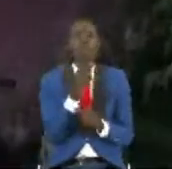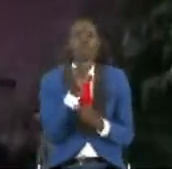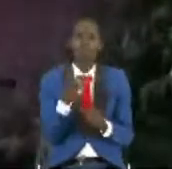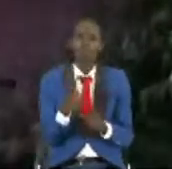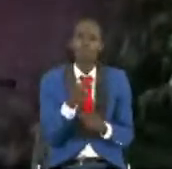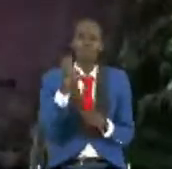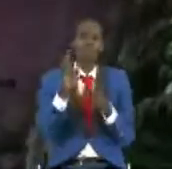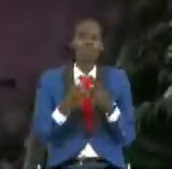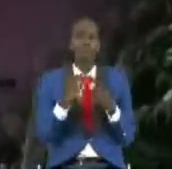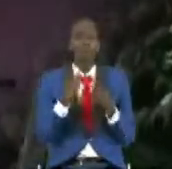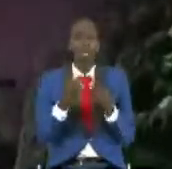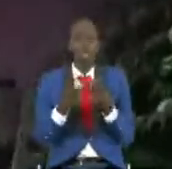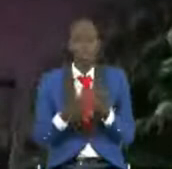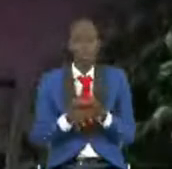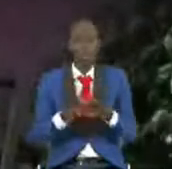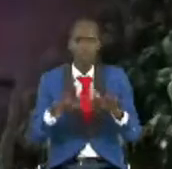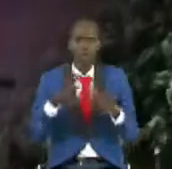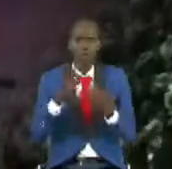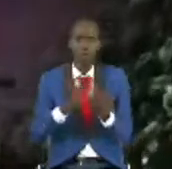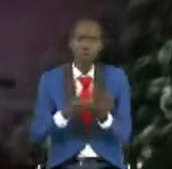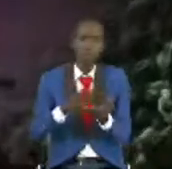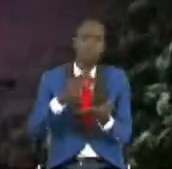Faisons-le rapidement.